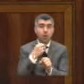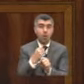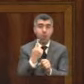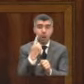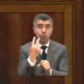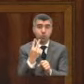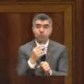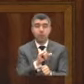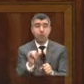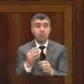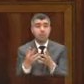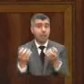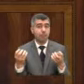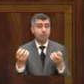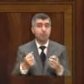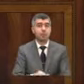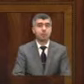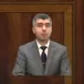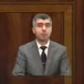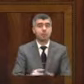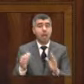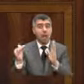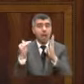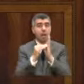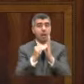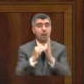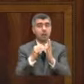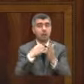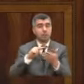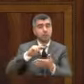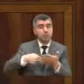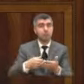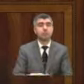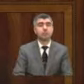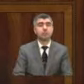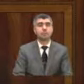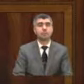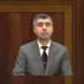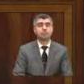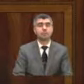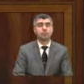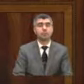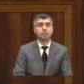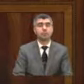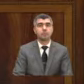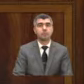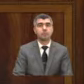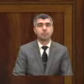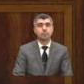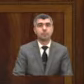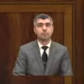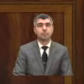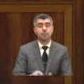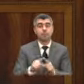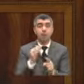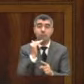جوج. القرار الاخير اللي اتخاذ وواحد يعني